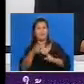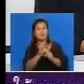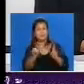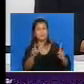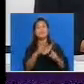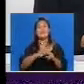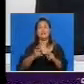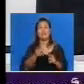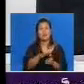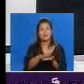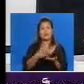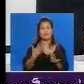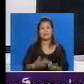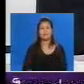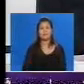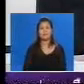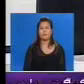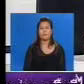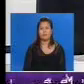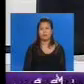ถ Model นะครับ คุหมอครั